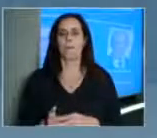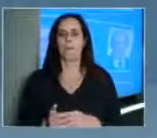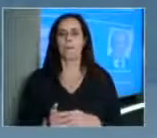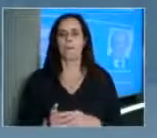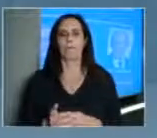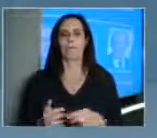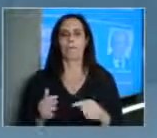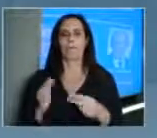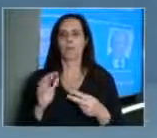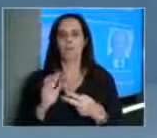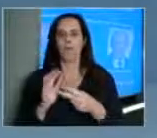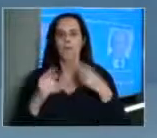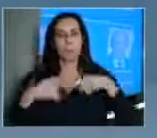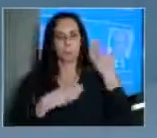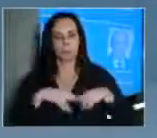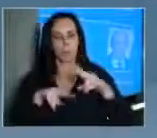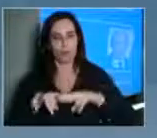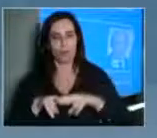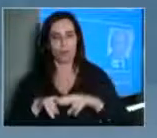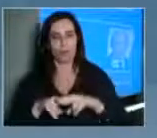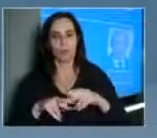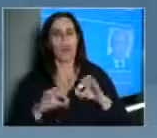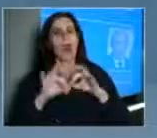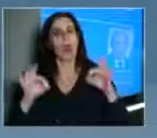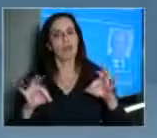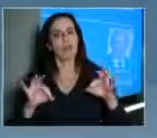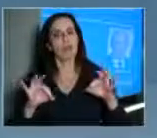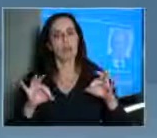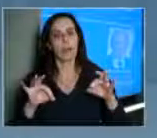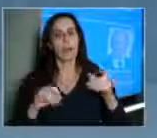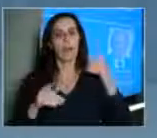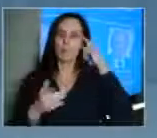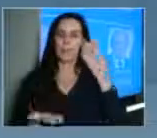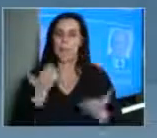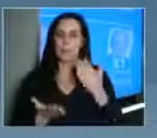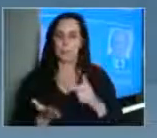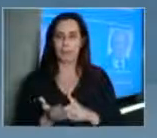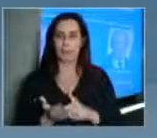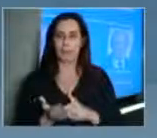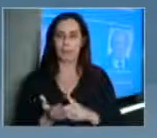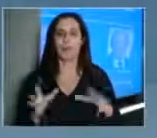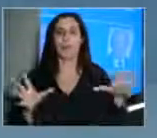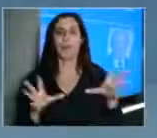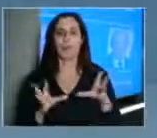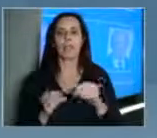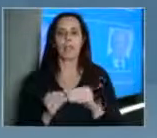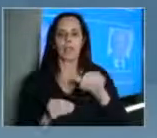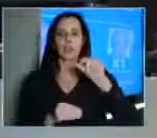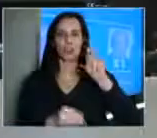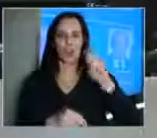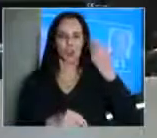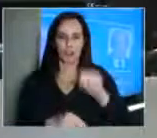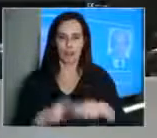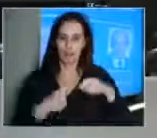כשהמפלגות מנסות בימים האחרונים שנותרו להניע את הקולות הצפים לכיוונן. איתנו שרן אסכל,